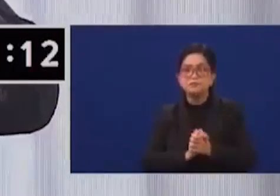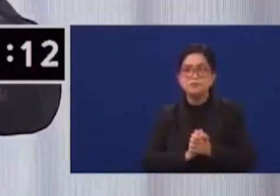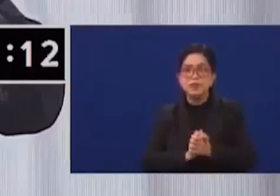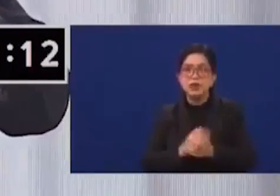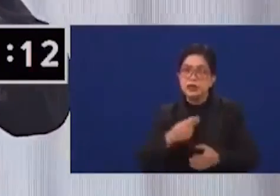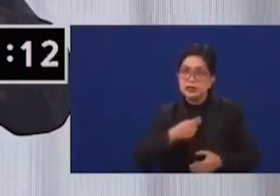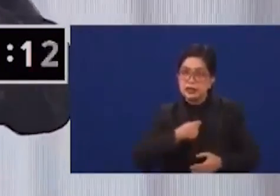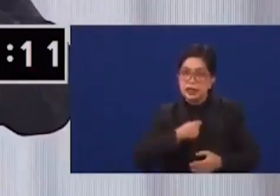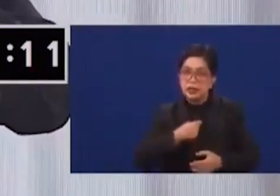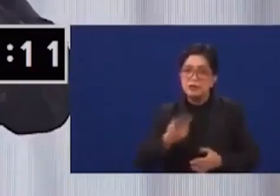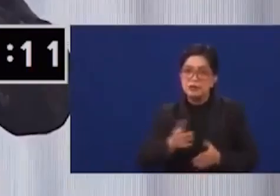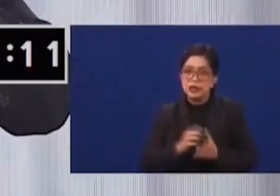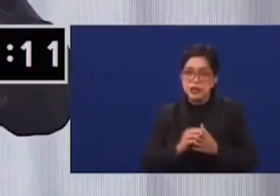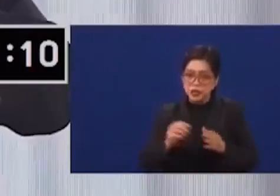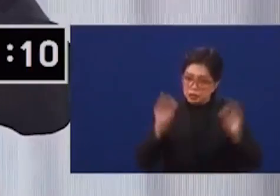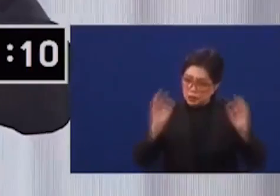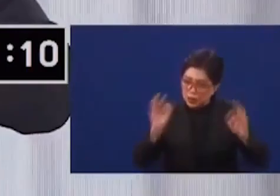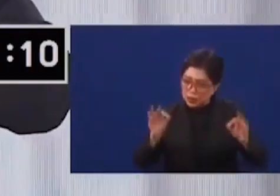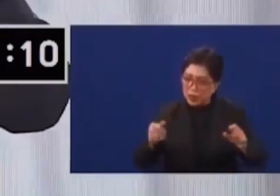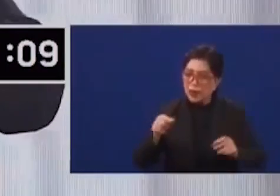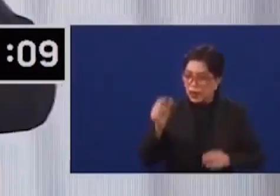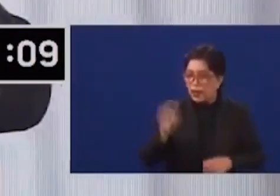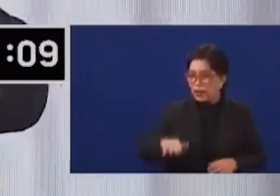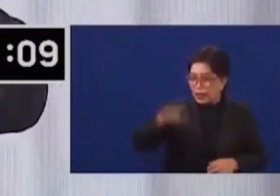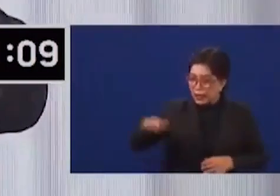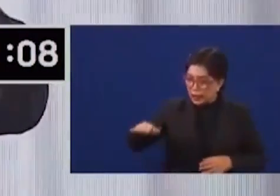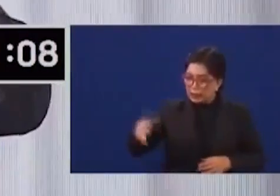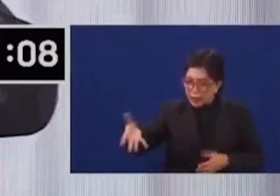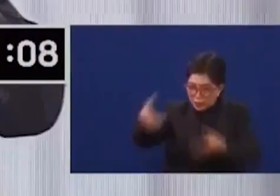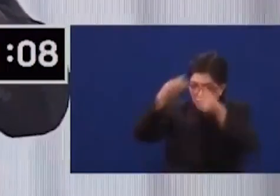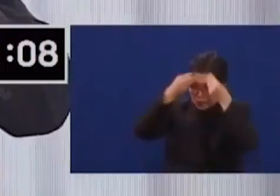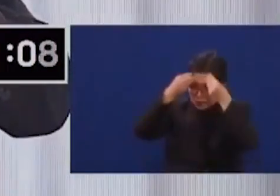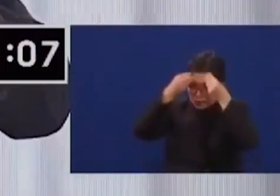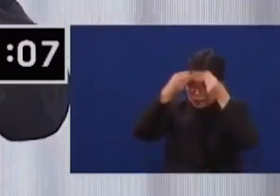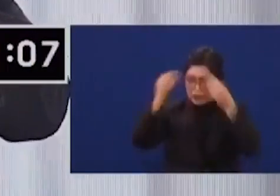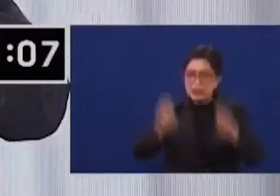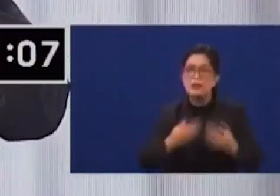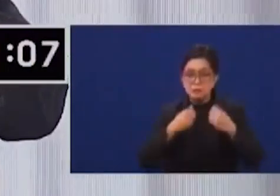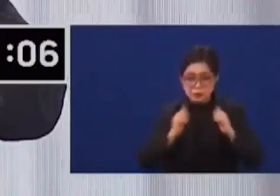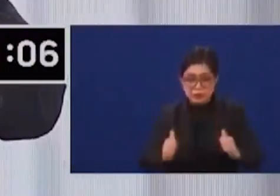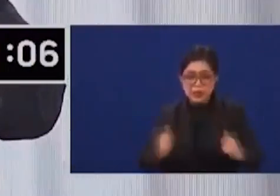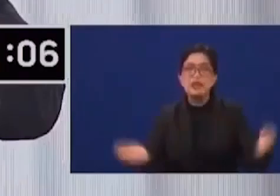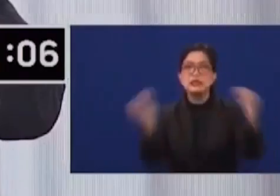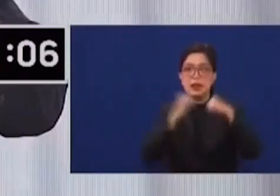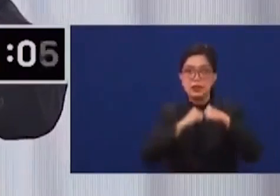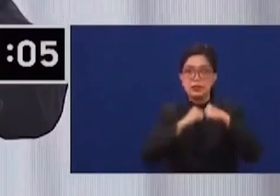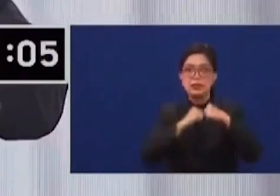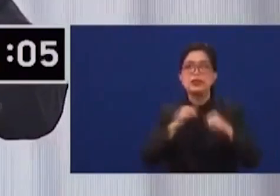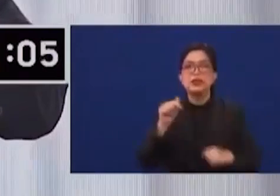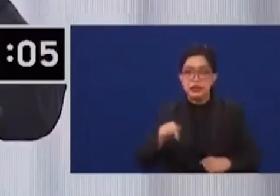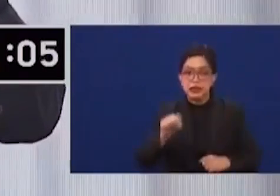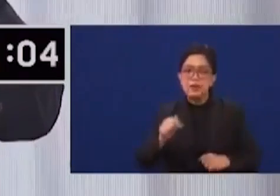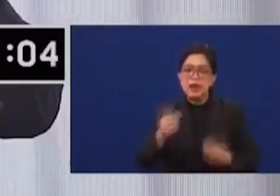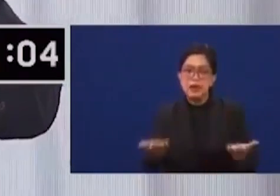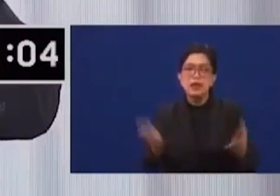ada pemahaman yang Hai universal yang bisa disepakati karena ini adalah kesepakatan